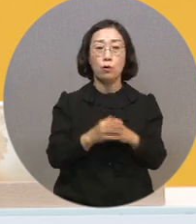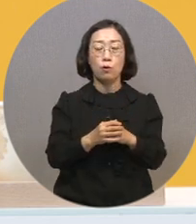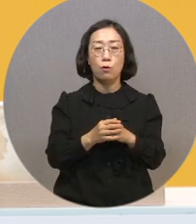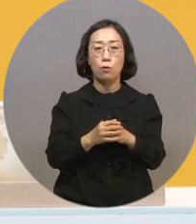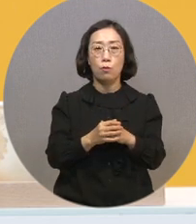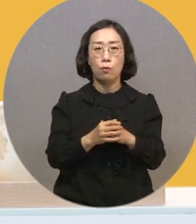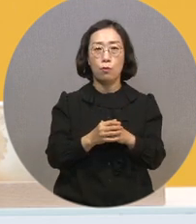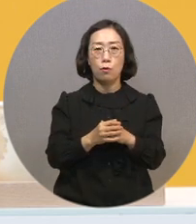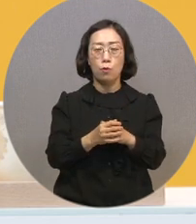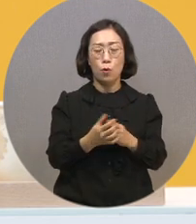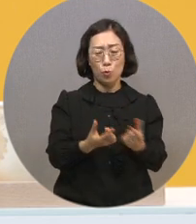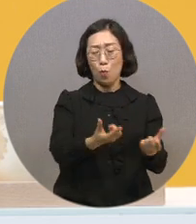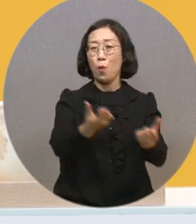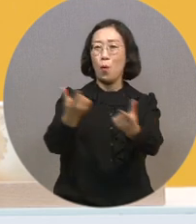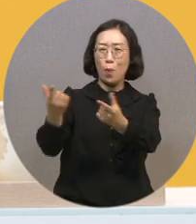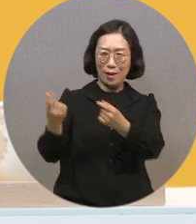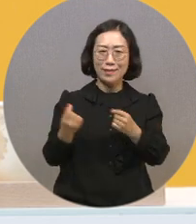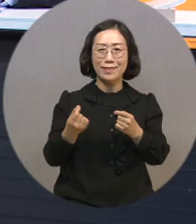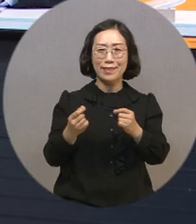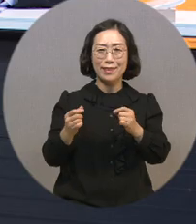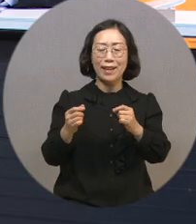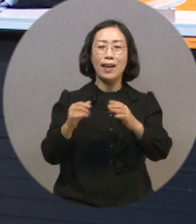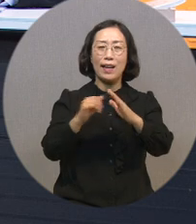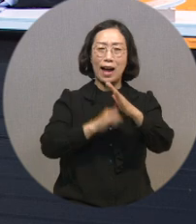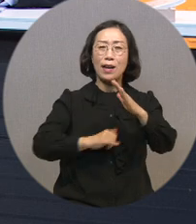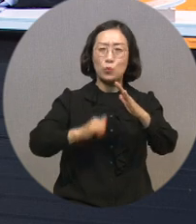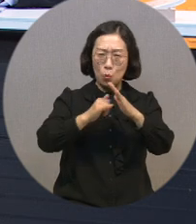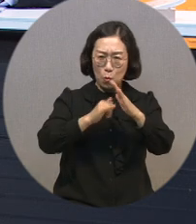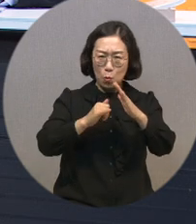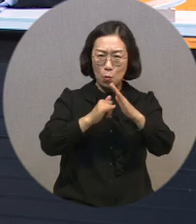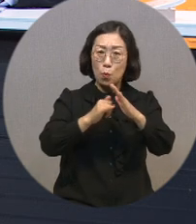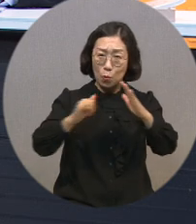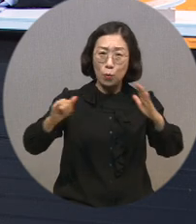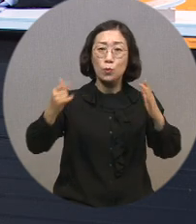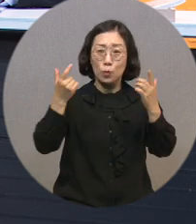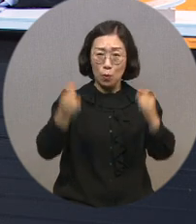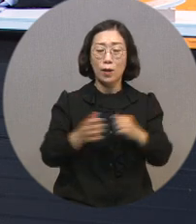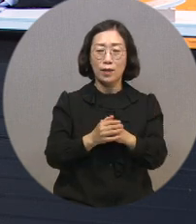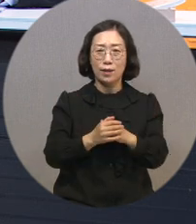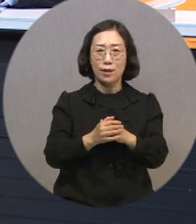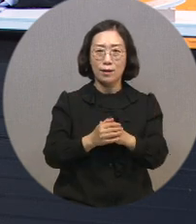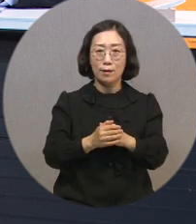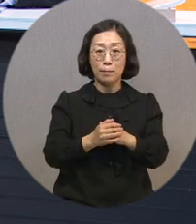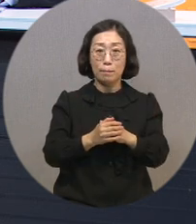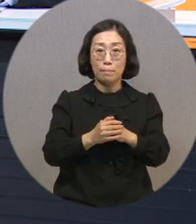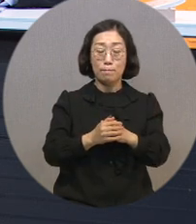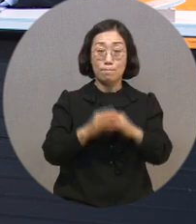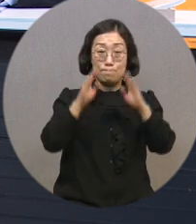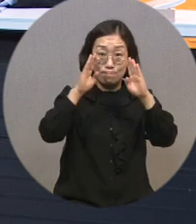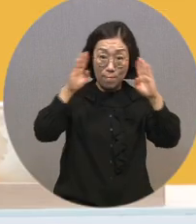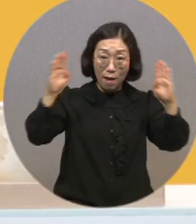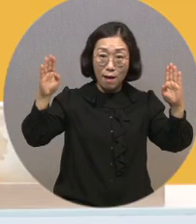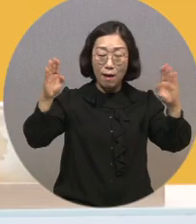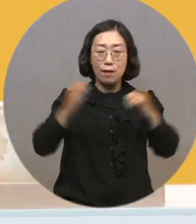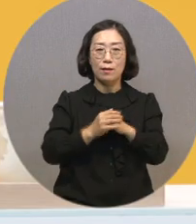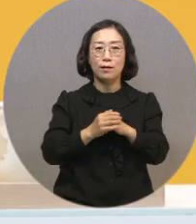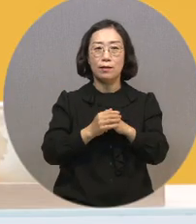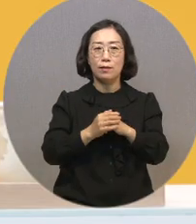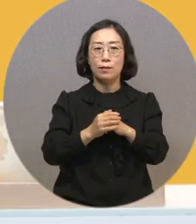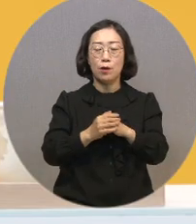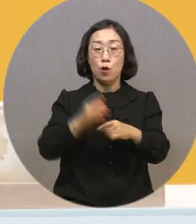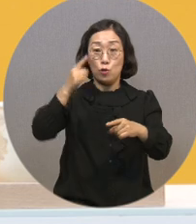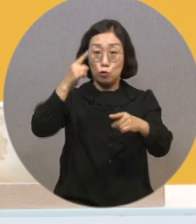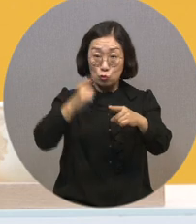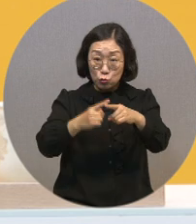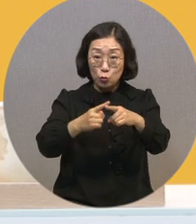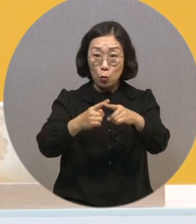이제 한 우리 식구들이에요. 네. 그래서 교육 가족으로서 이제 우리가 가야 될 길은 중도 입국에